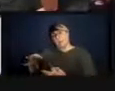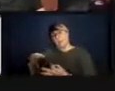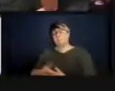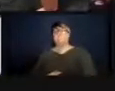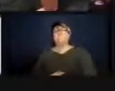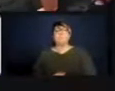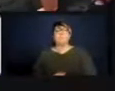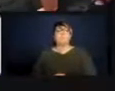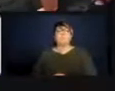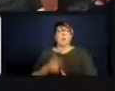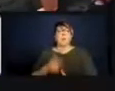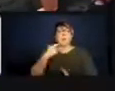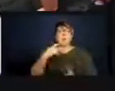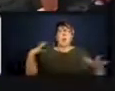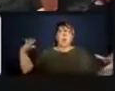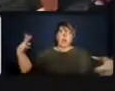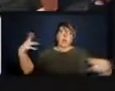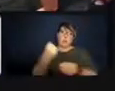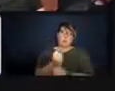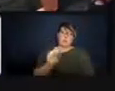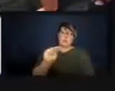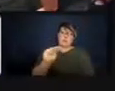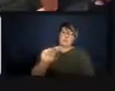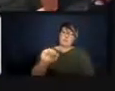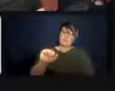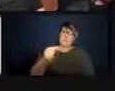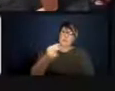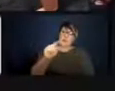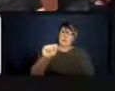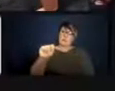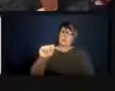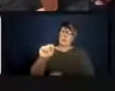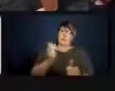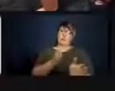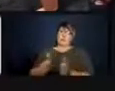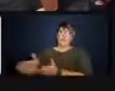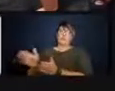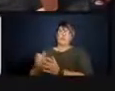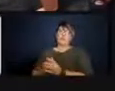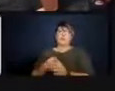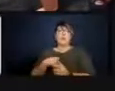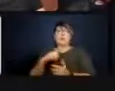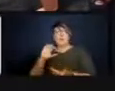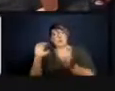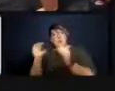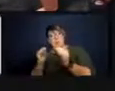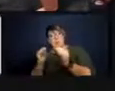wazazi wanaweza kupata maelezo kamili.